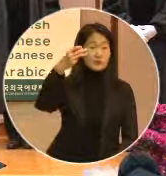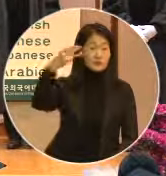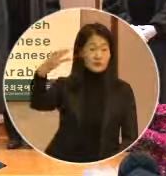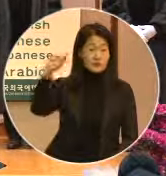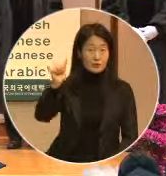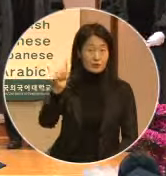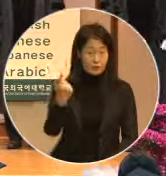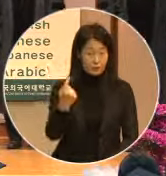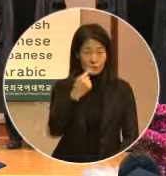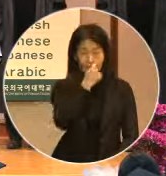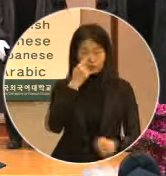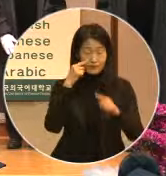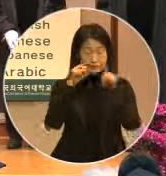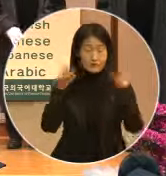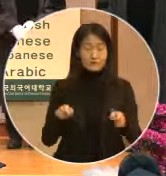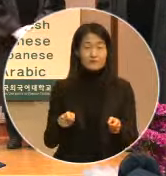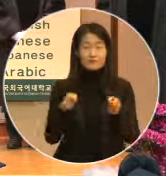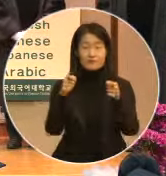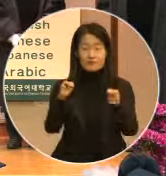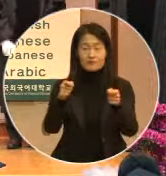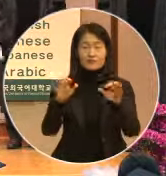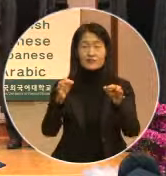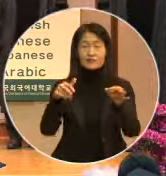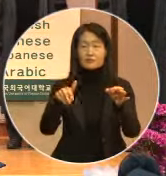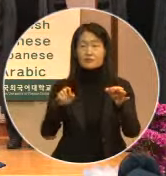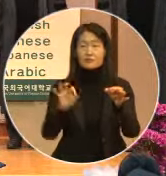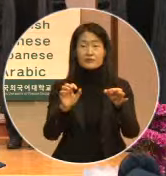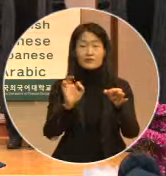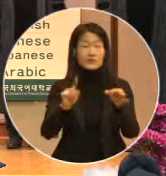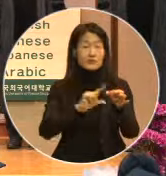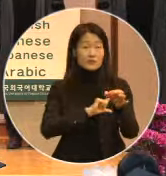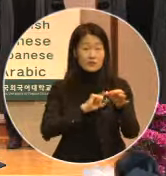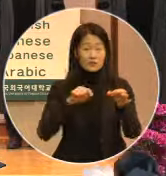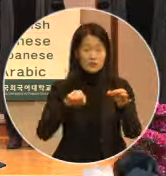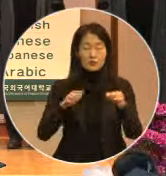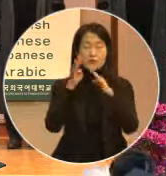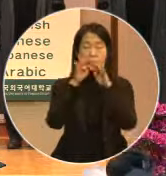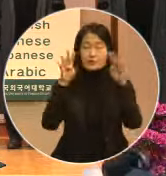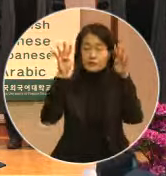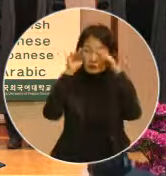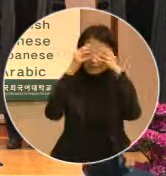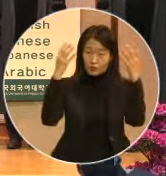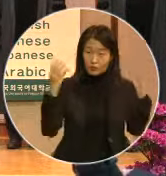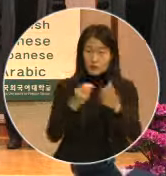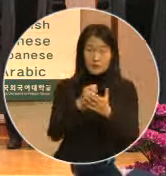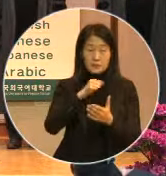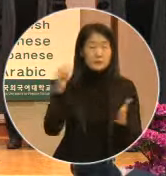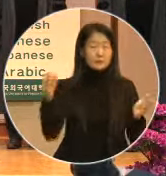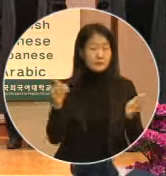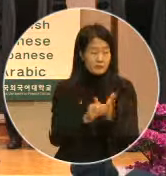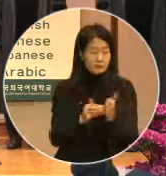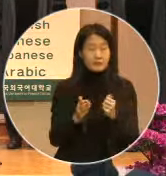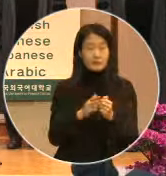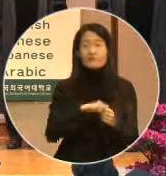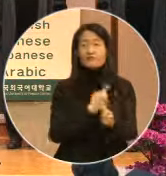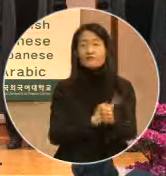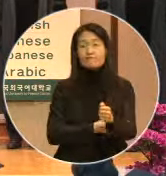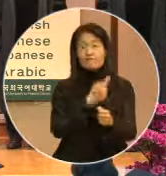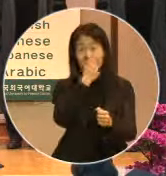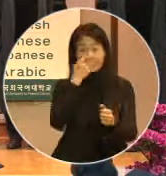제913호 학위증 성명 김정아 이 사람은 본 대학교 소정의 전 과정을 이수하고 학사의